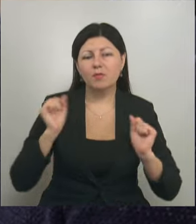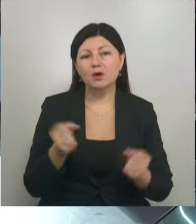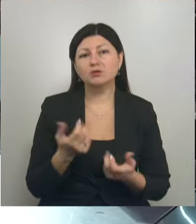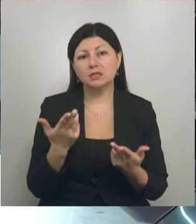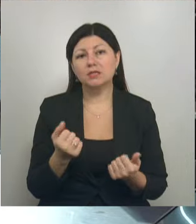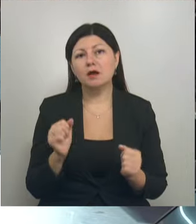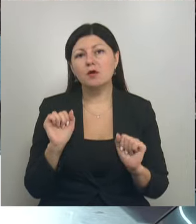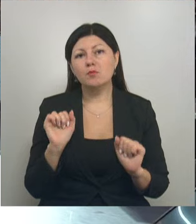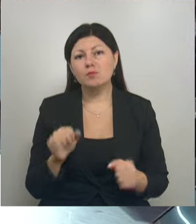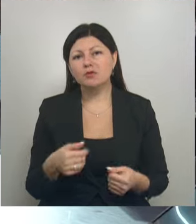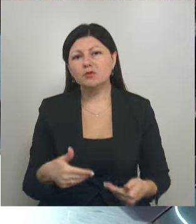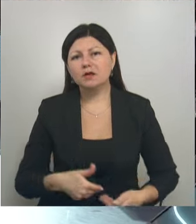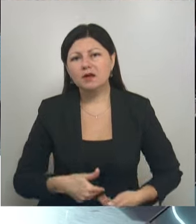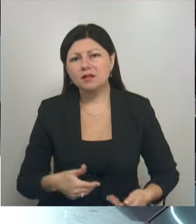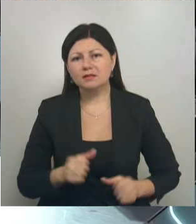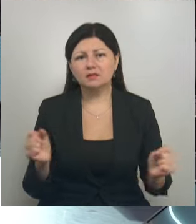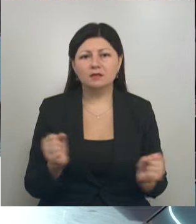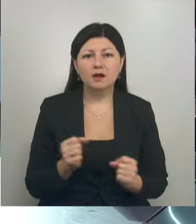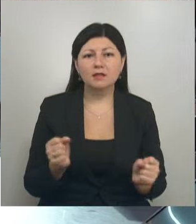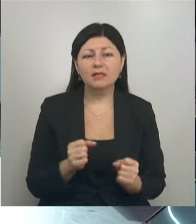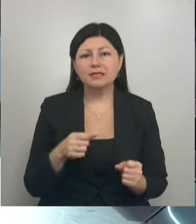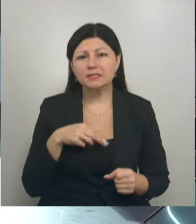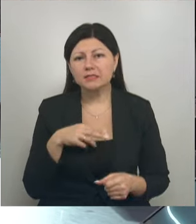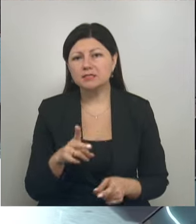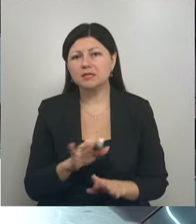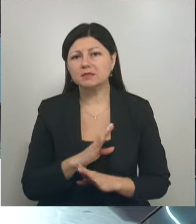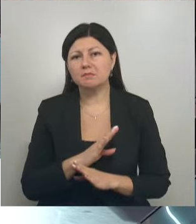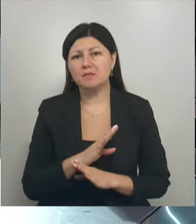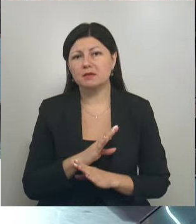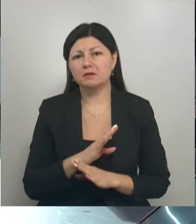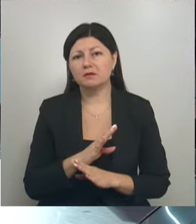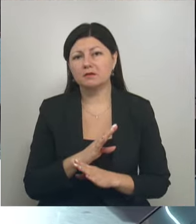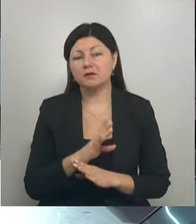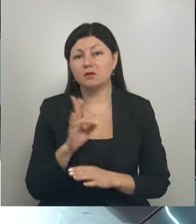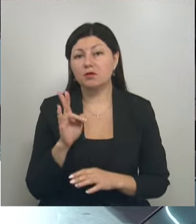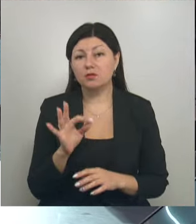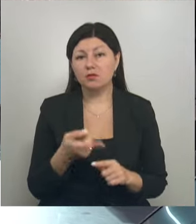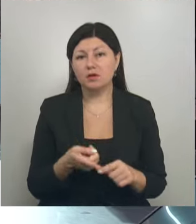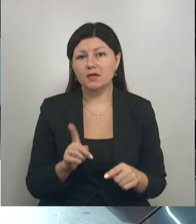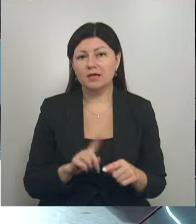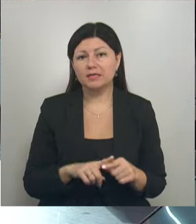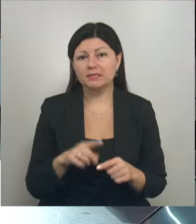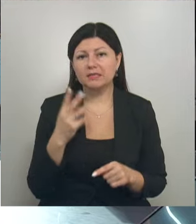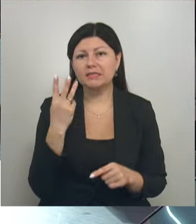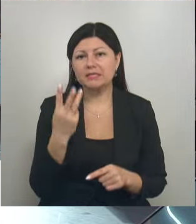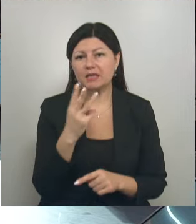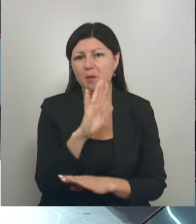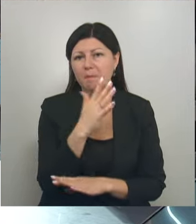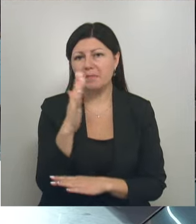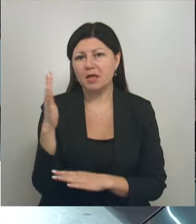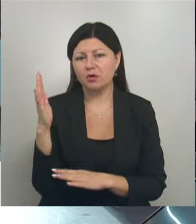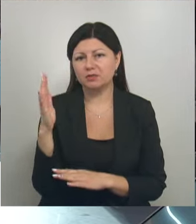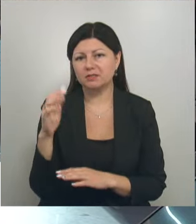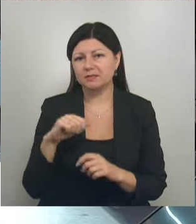можно голодать и холодать, идти на смерть. Но эти три березы